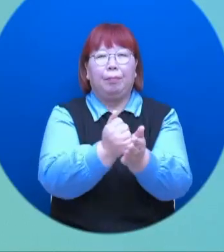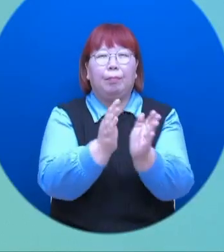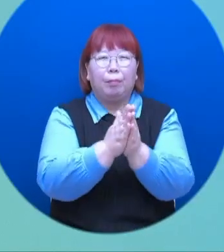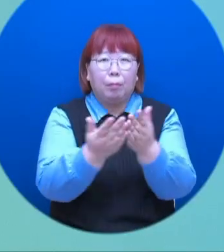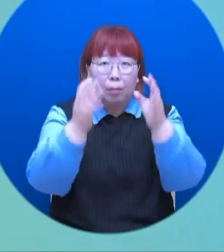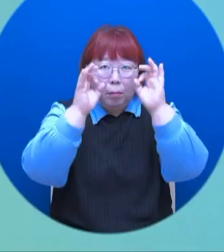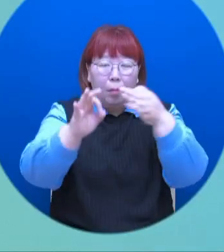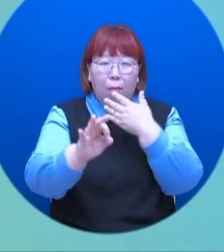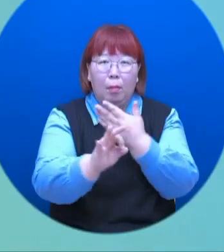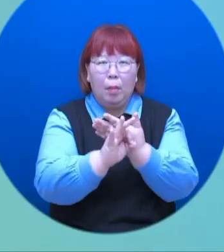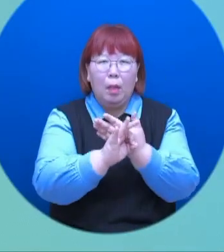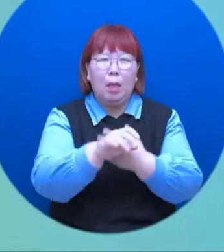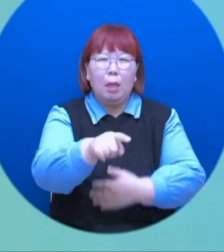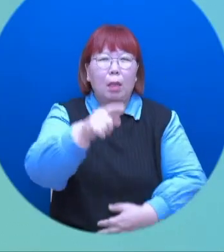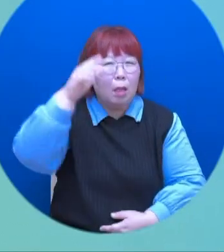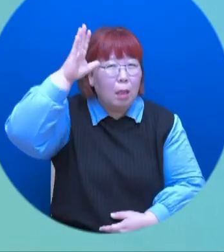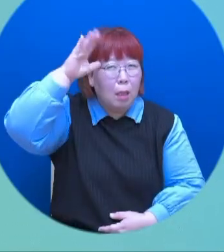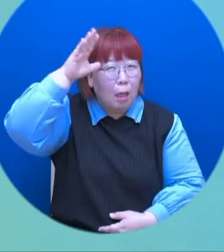하는 칭호를